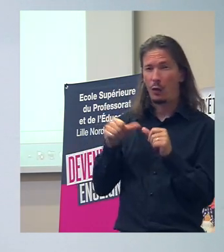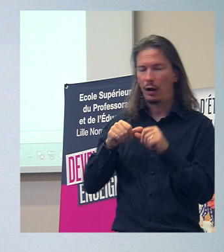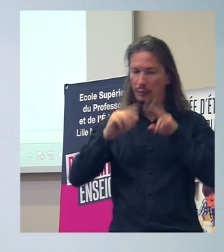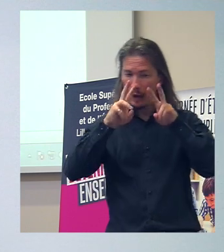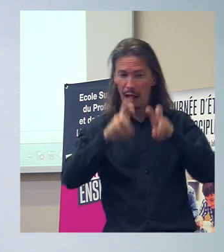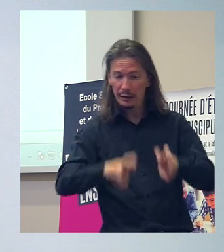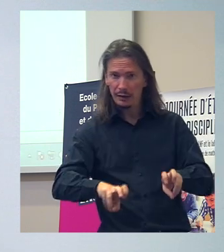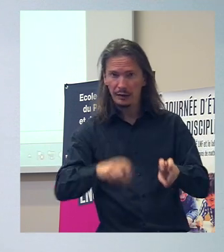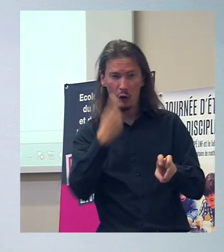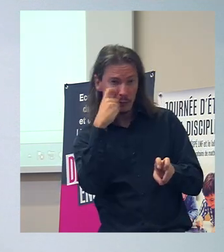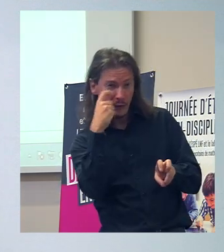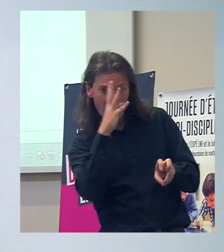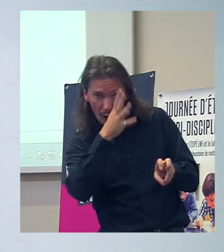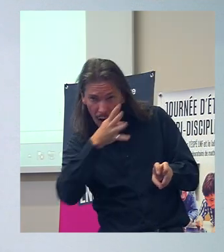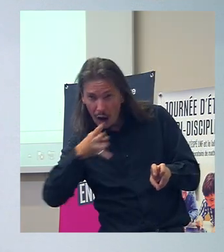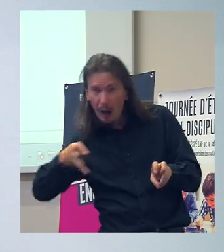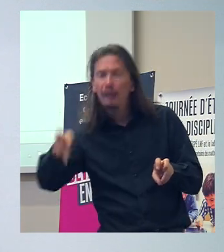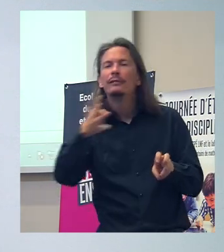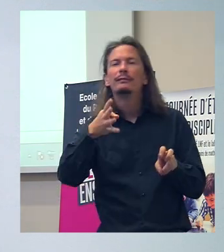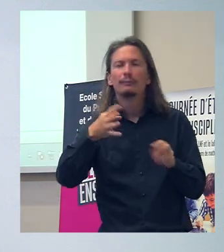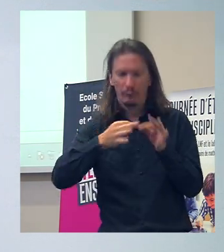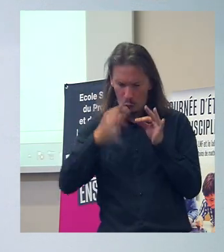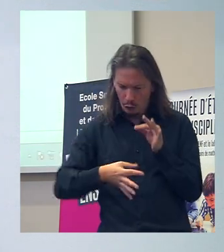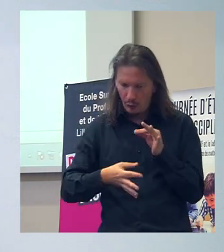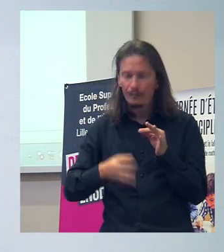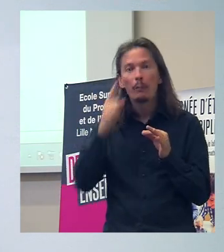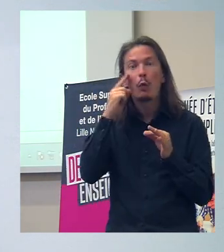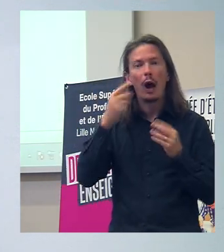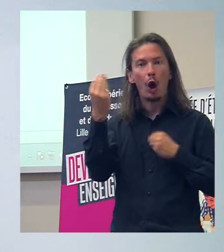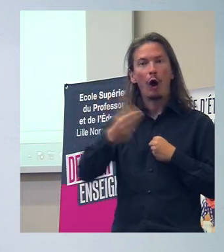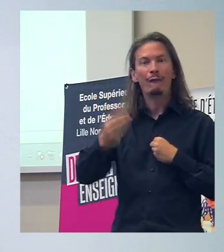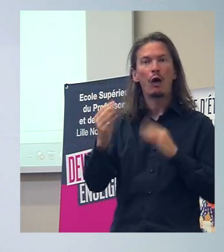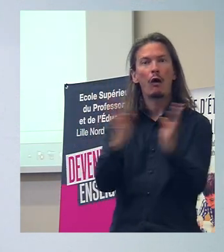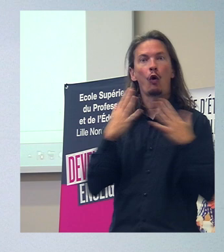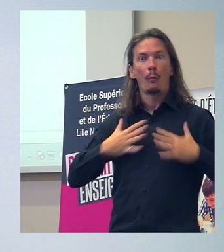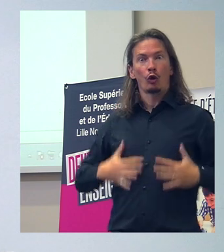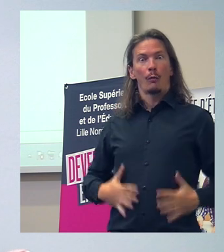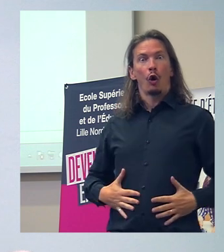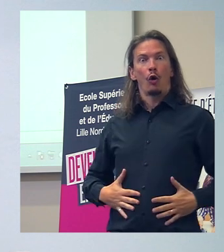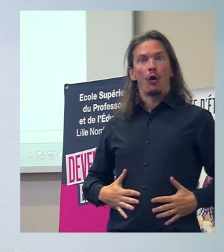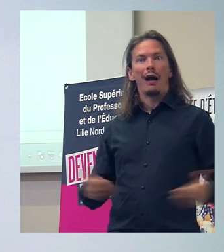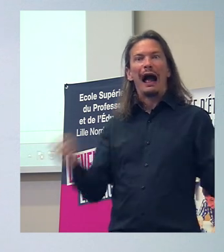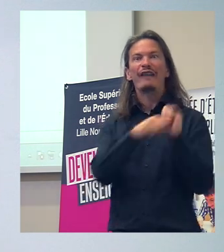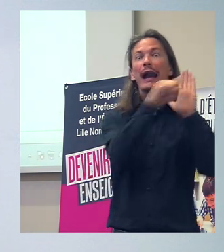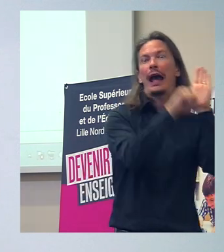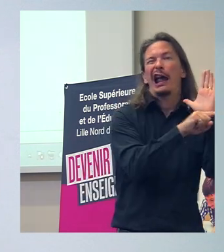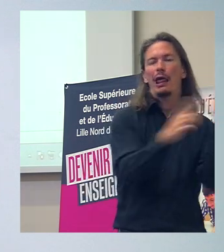analyse, observe et puis tire les conclusions de la façon dont les enfants se comportent par rapport aux règles